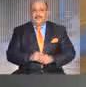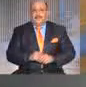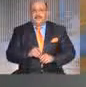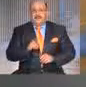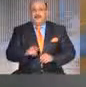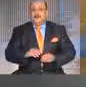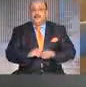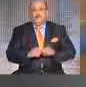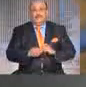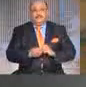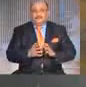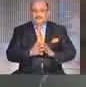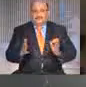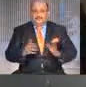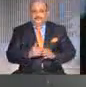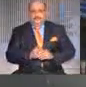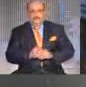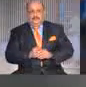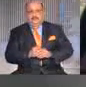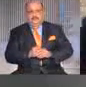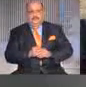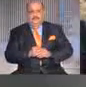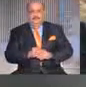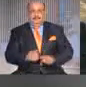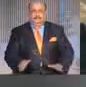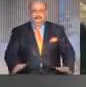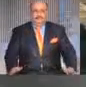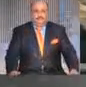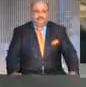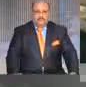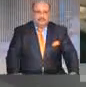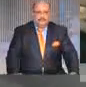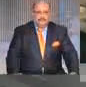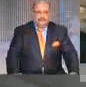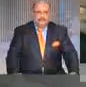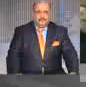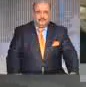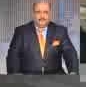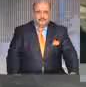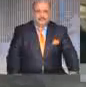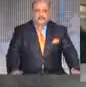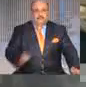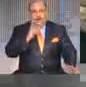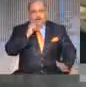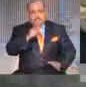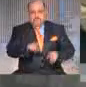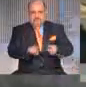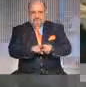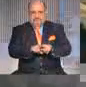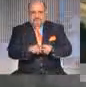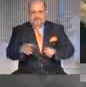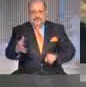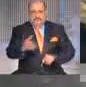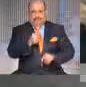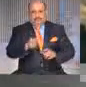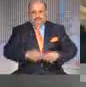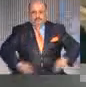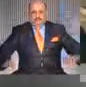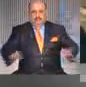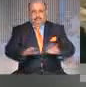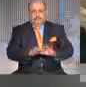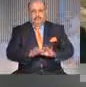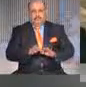قبل الجمعية المائية. من سبتمبر 2012 نعانوا في البلاد من رئيس